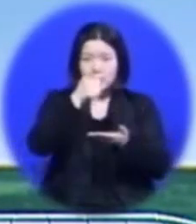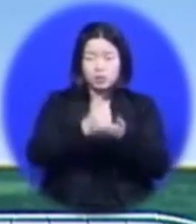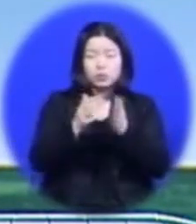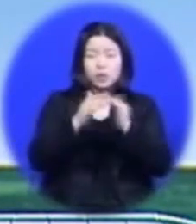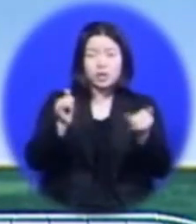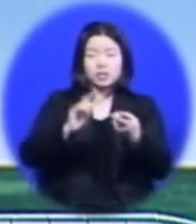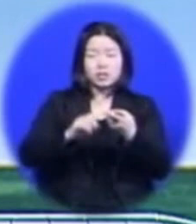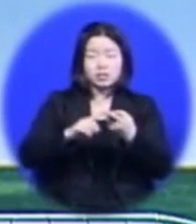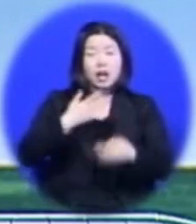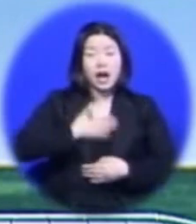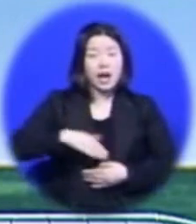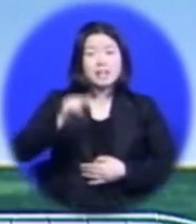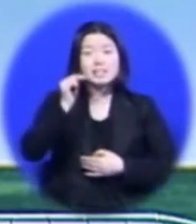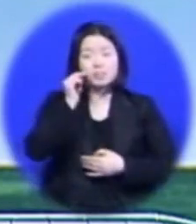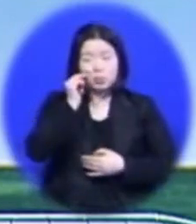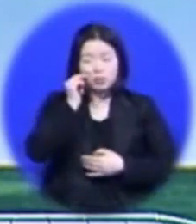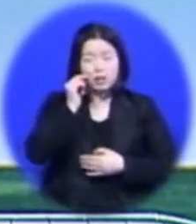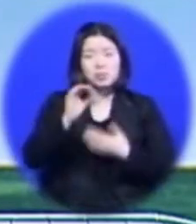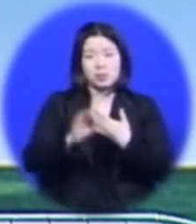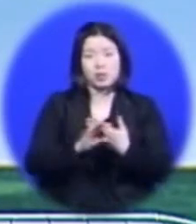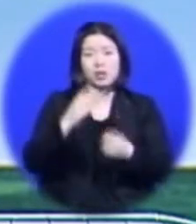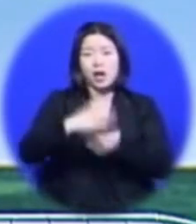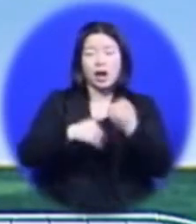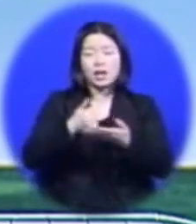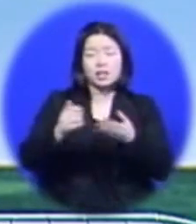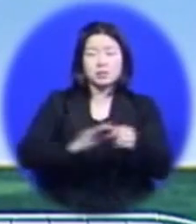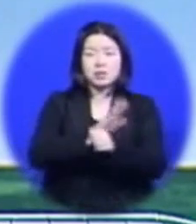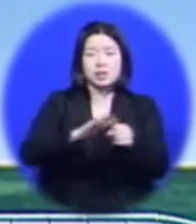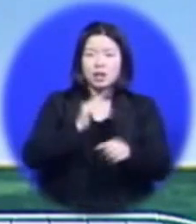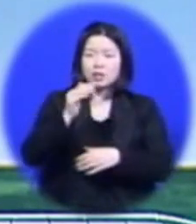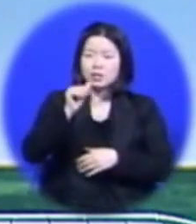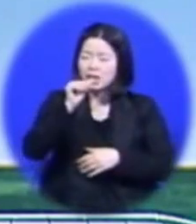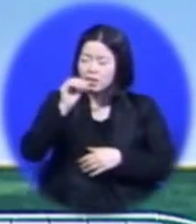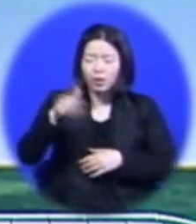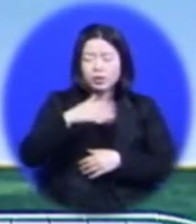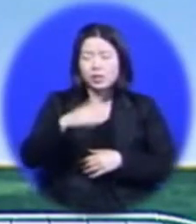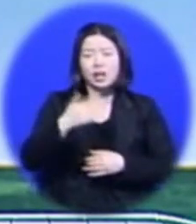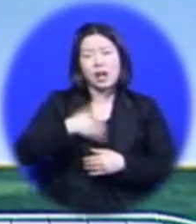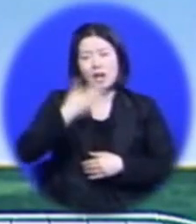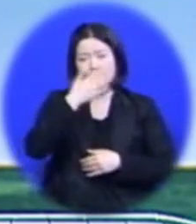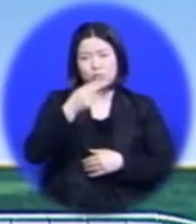죄인인지를 알지 못하고서는 하나님의 사랑을 결코 알 수가 없어요.